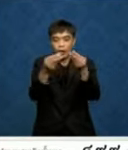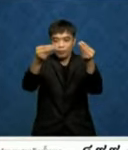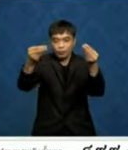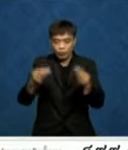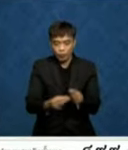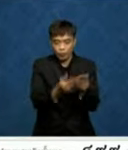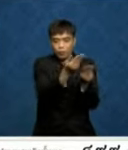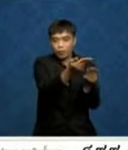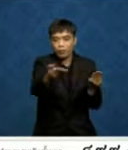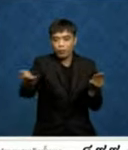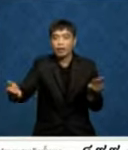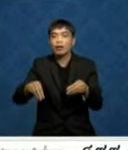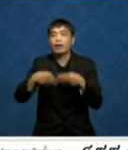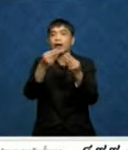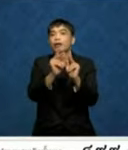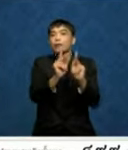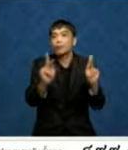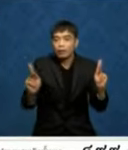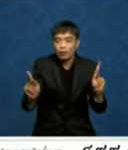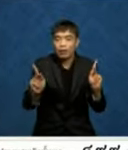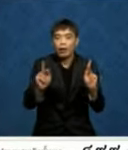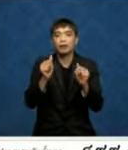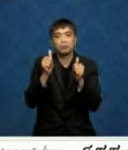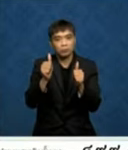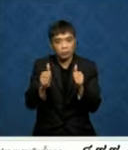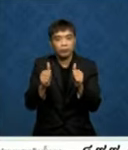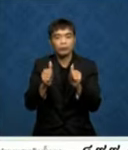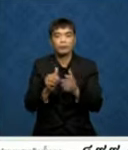กันสุดท้ายนี้กับผม